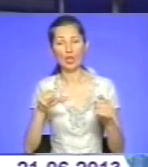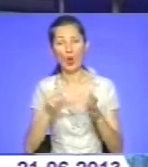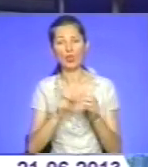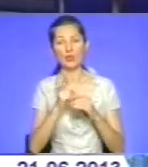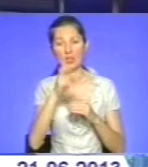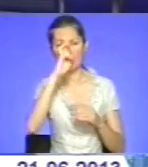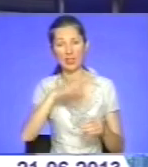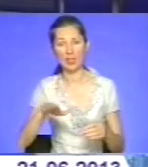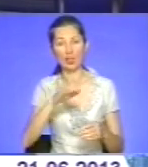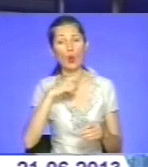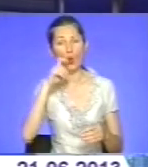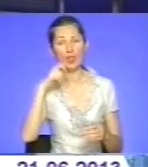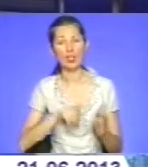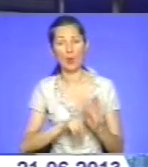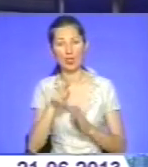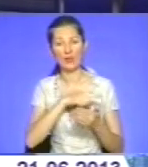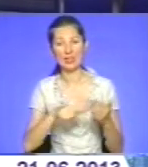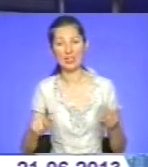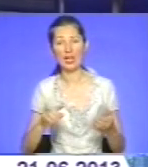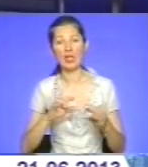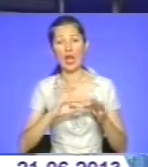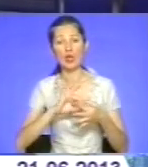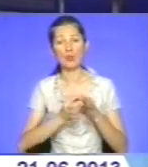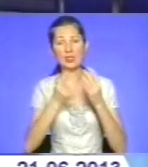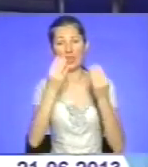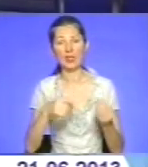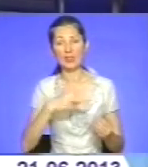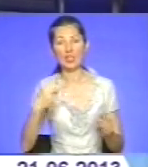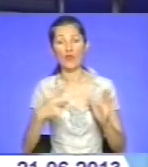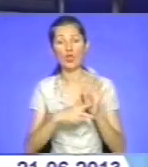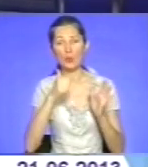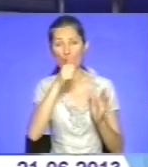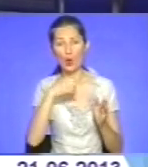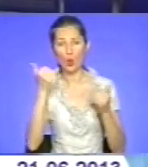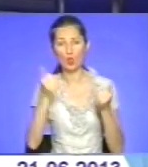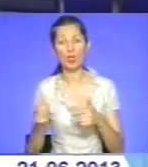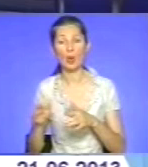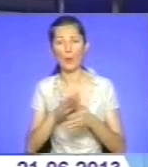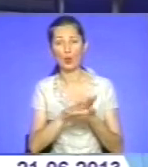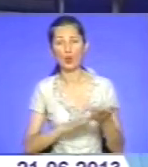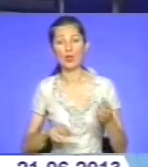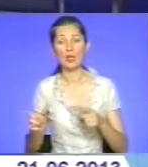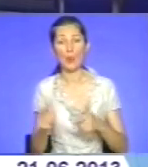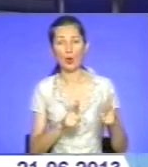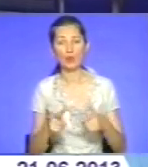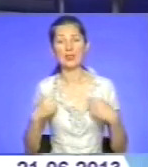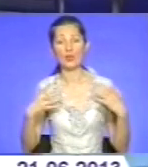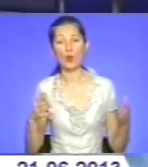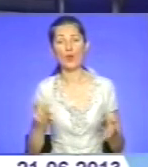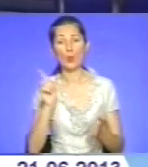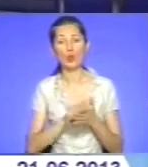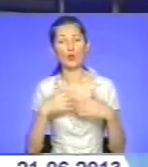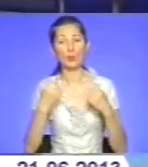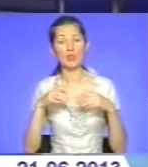відзначати Міжнародний олімпійський день із 2008 року. Нині тривають приготування до святкових і обов'язково спортивних заходів. Тим